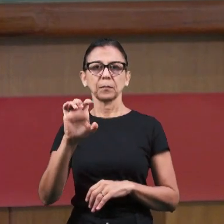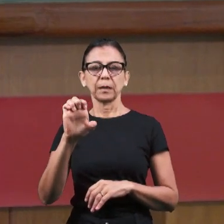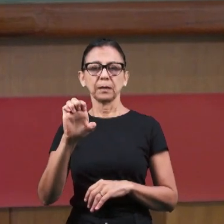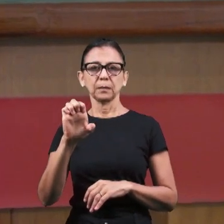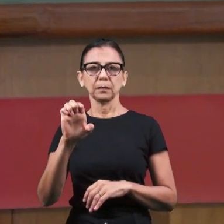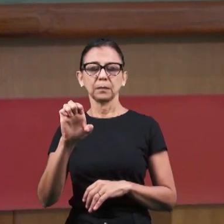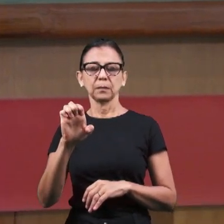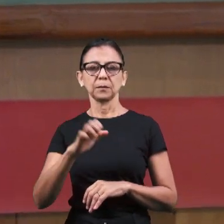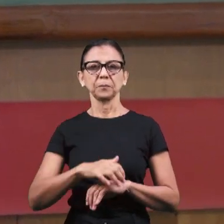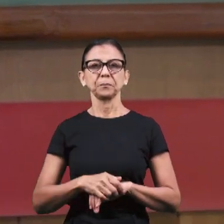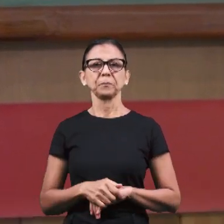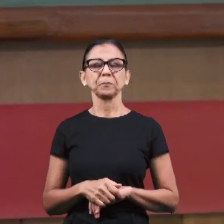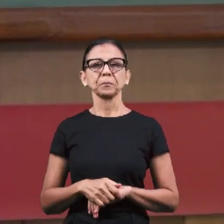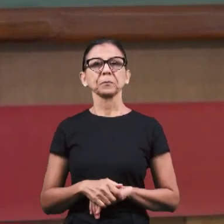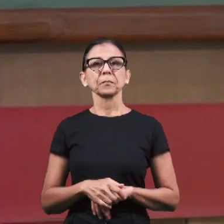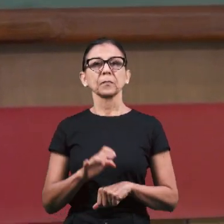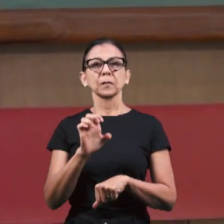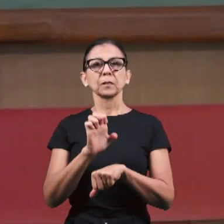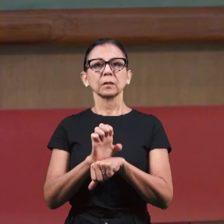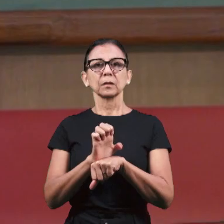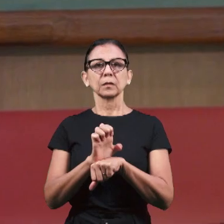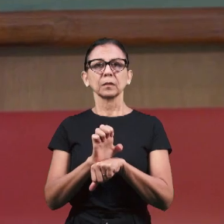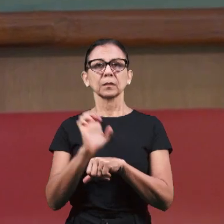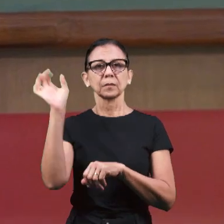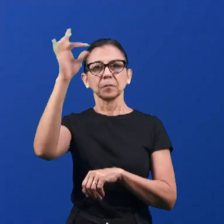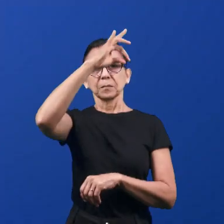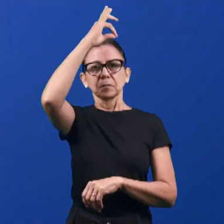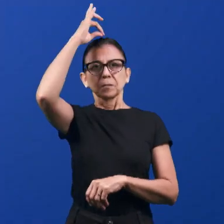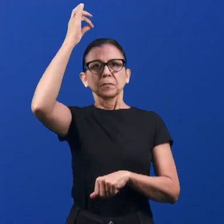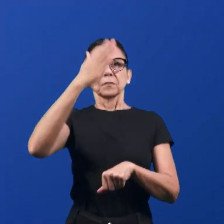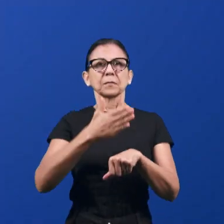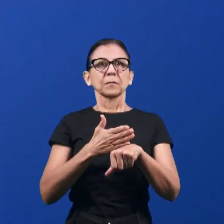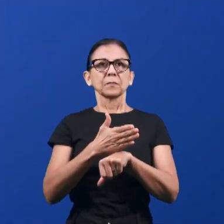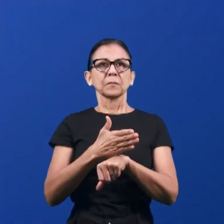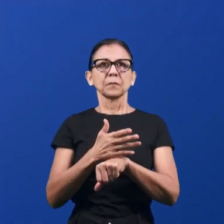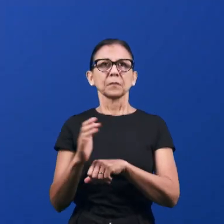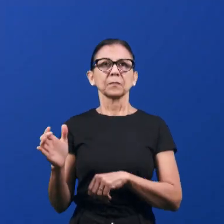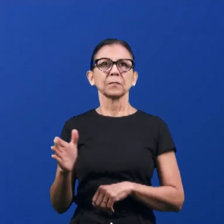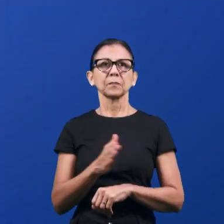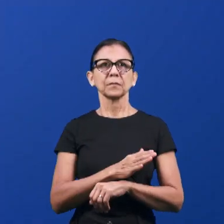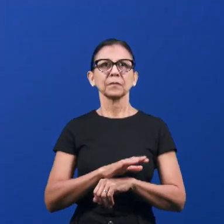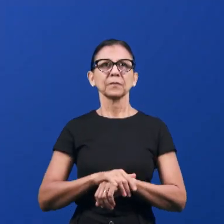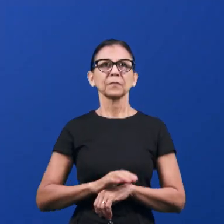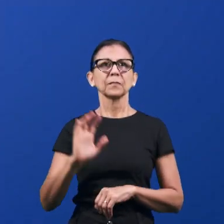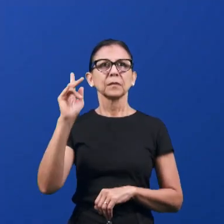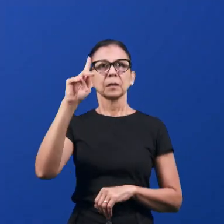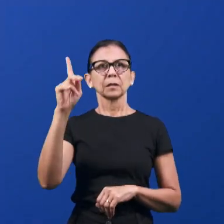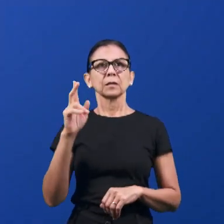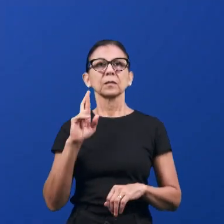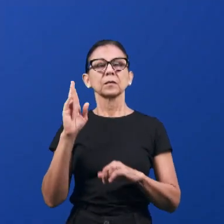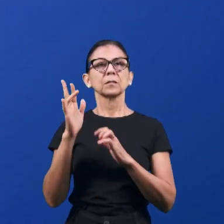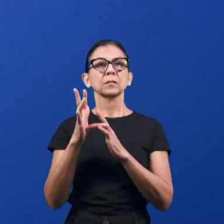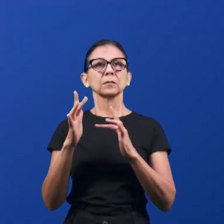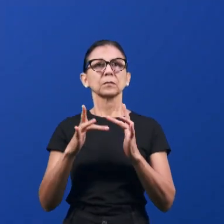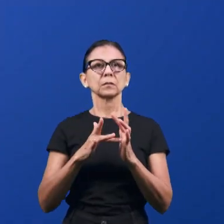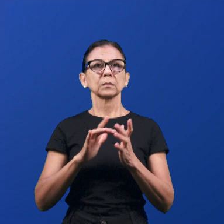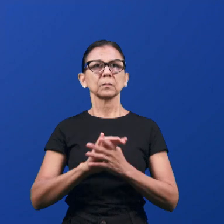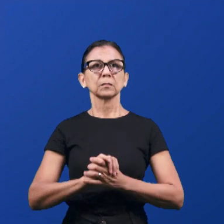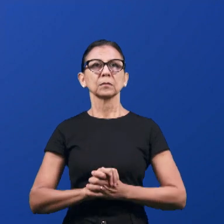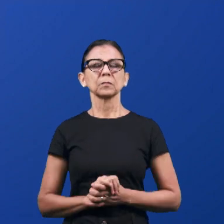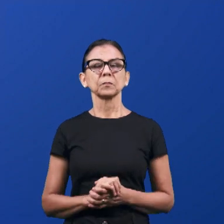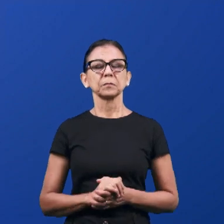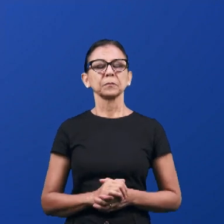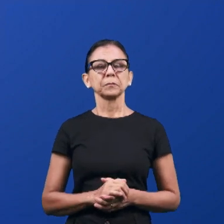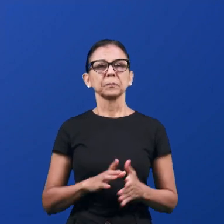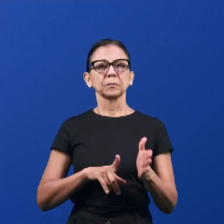dans la ville de Serra, dans l'état de Espírito Santo, au Brésil. Isabelle va nous parler. La paix du Seigneur, mes frères, en répondant à la question